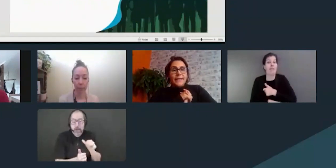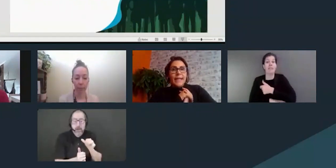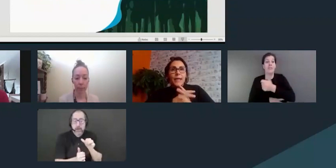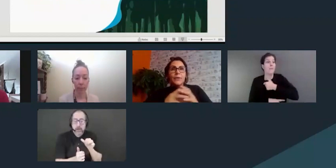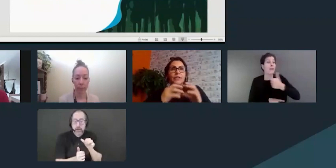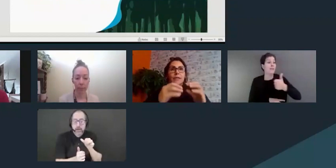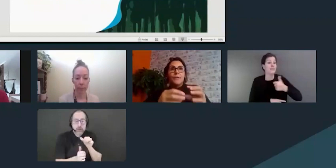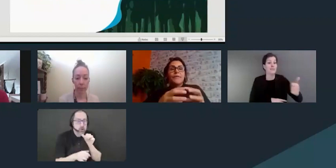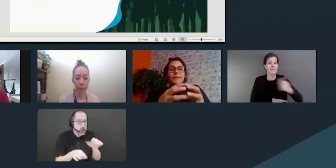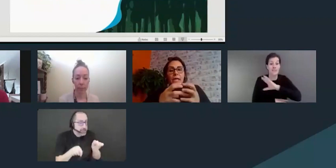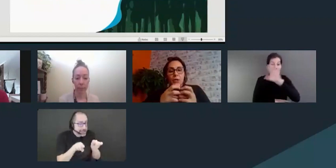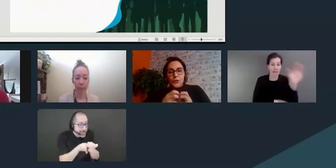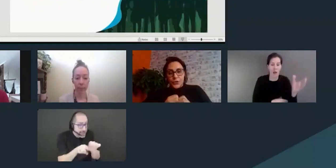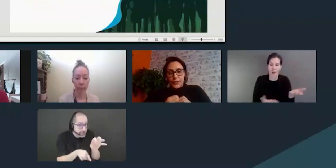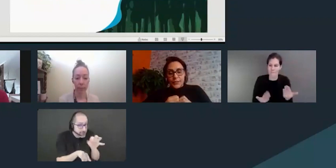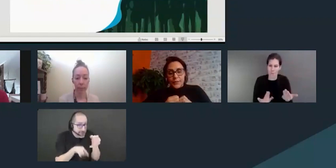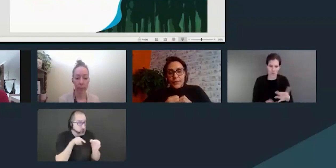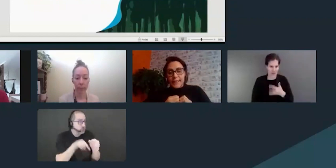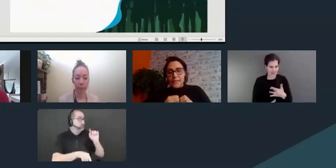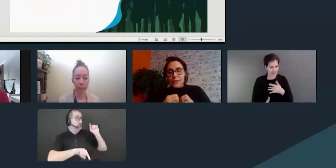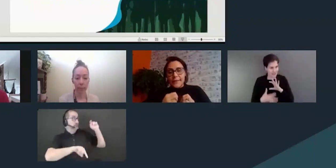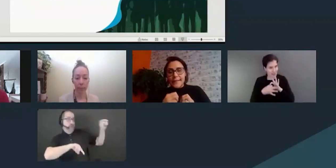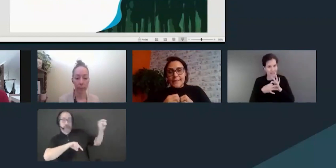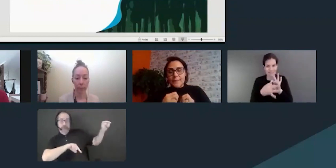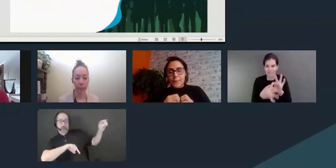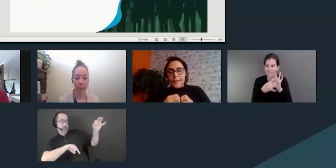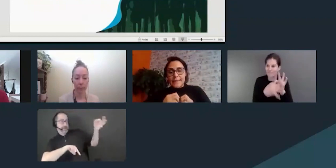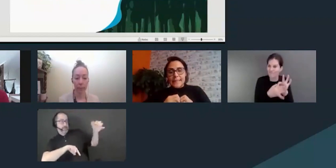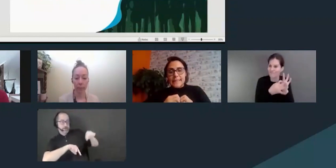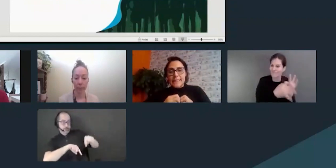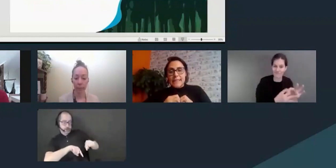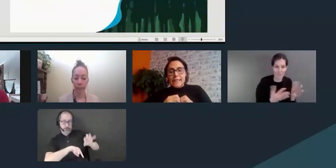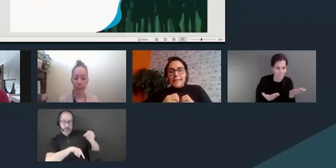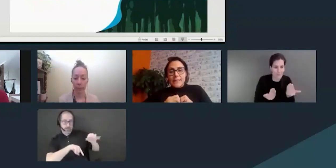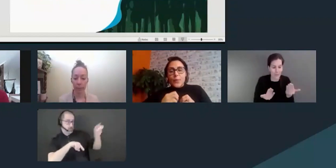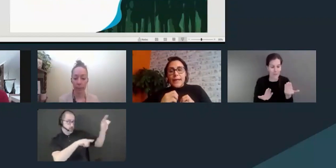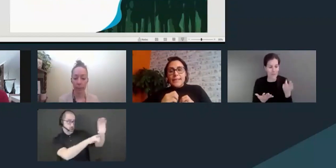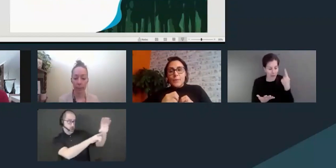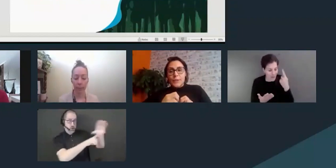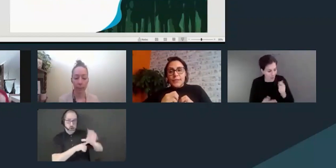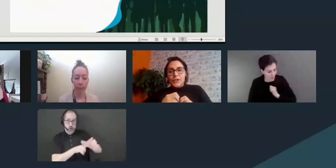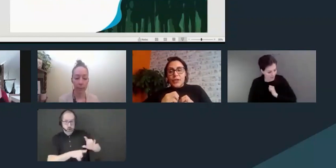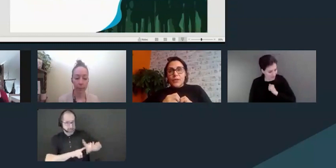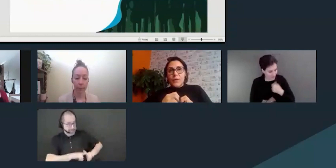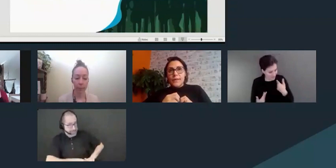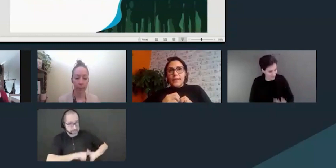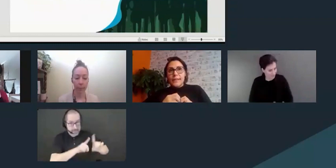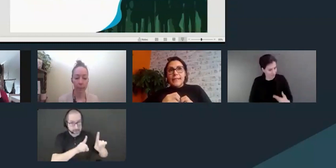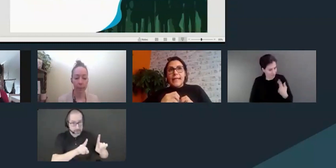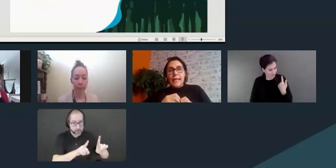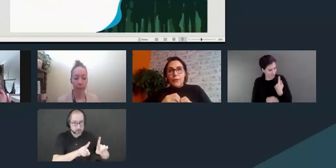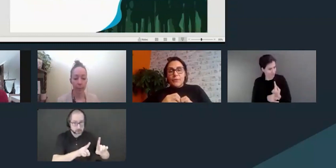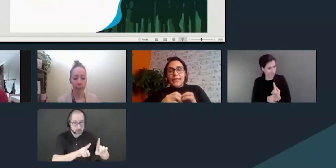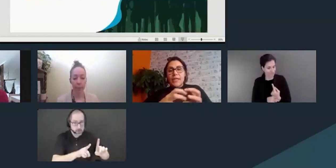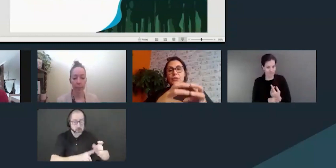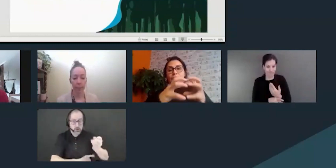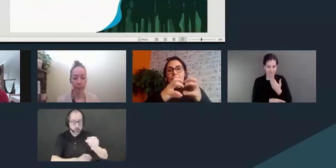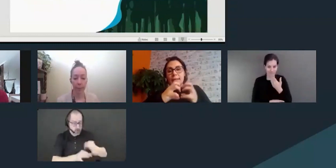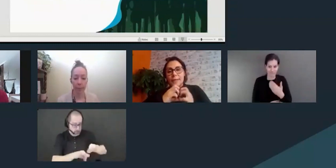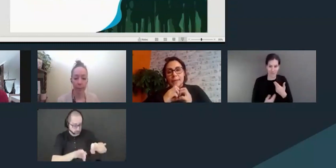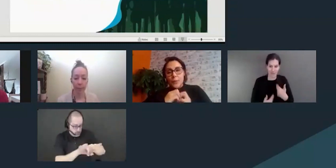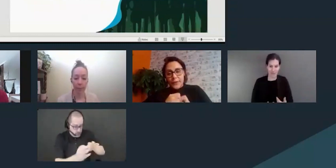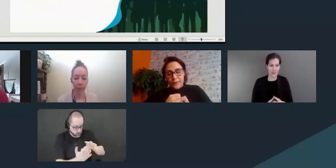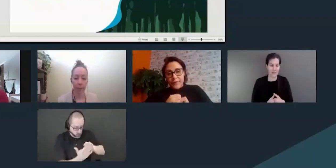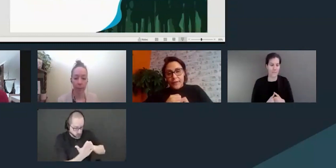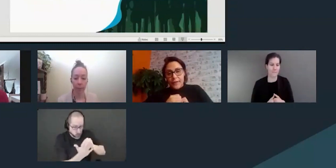La langue a rapport avec la culture. C'est pour ça qu'il est important non seulement d'apprendre la langue, mais aussi la culture qui